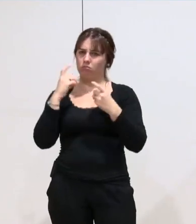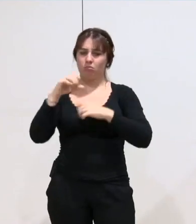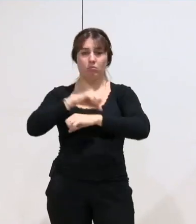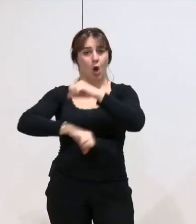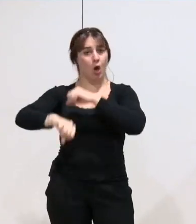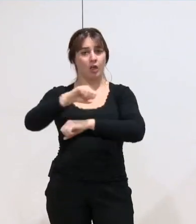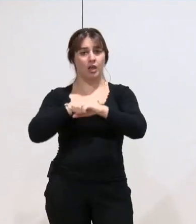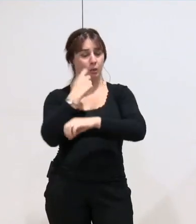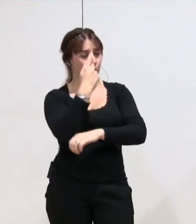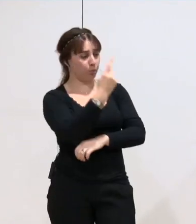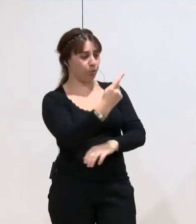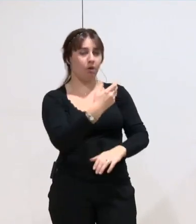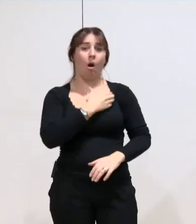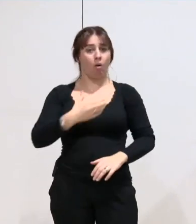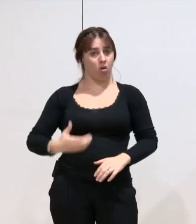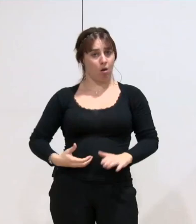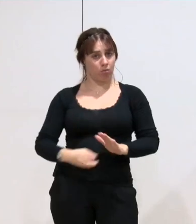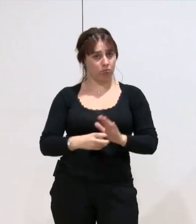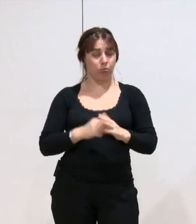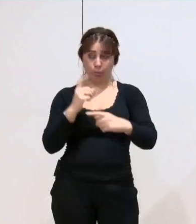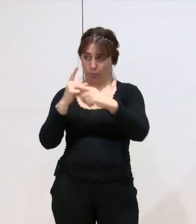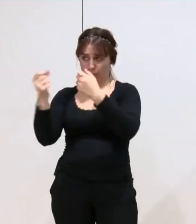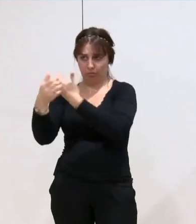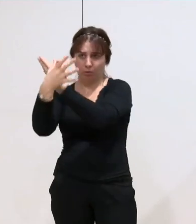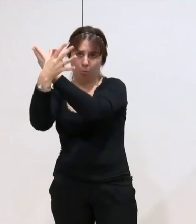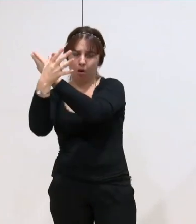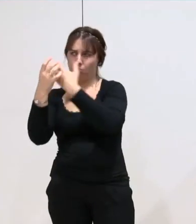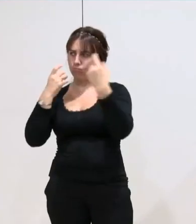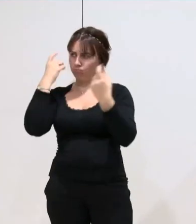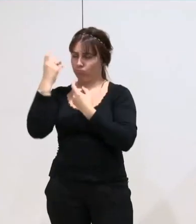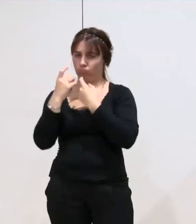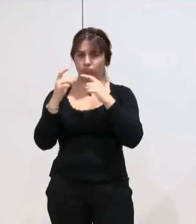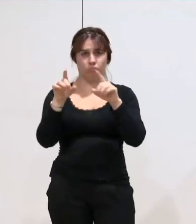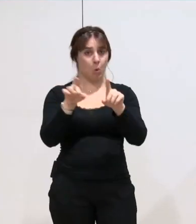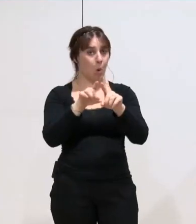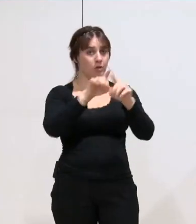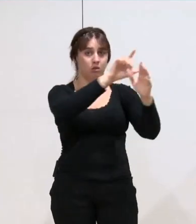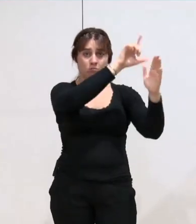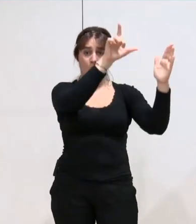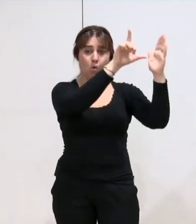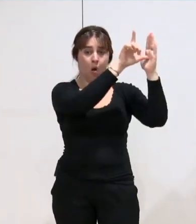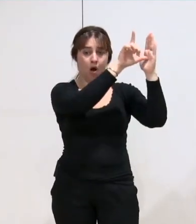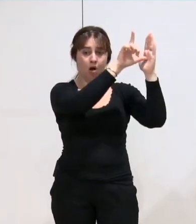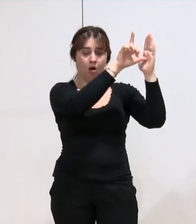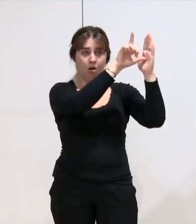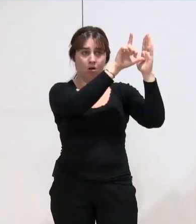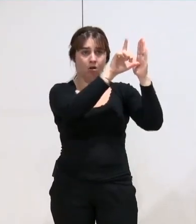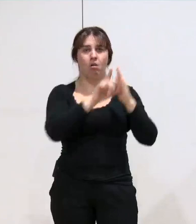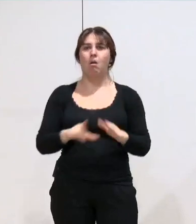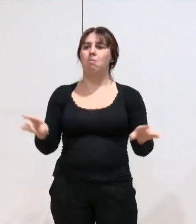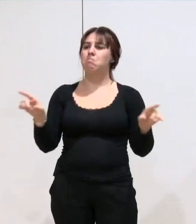vôtres ici, à Grenoble et dans la métropole. Ça nous renvoie aussi à une loi qui finalement a été un peu comme toutes les